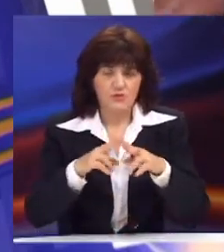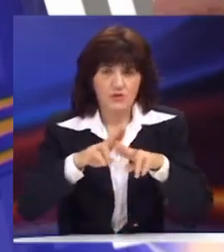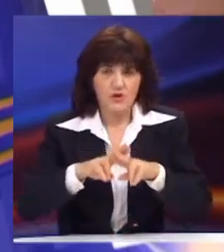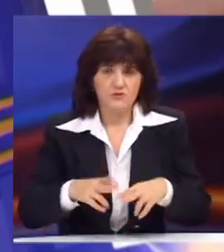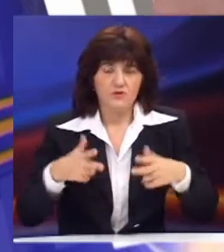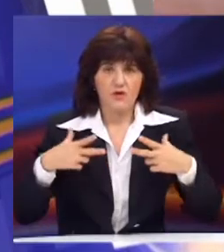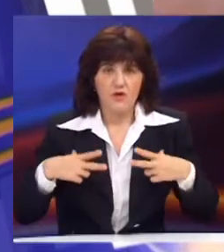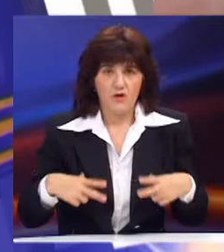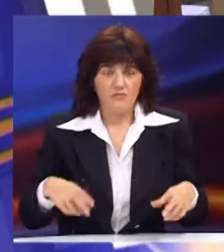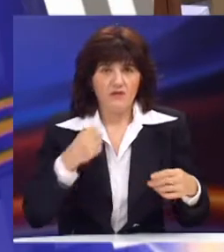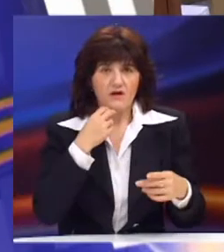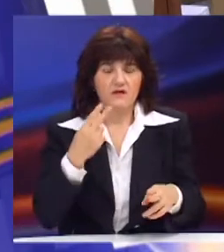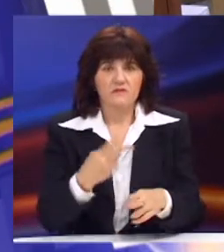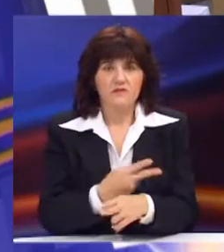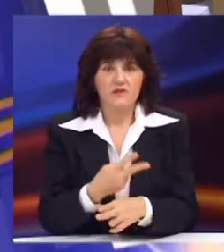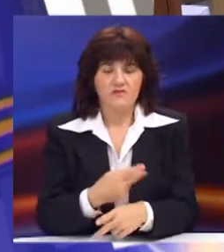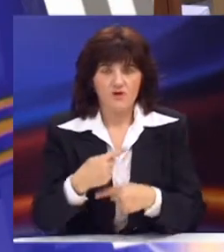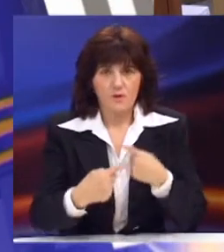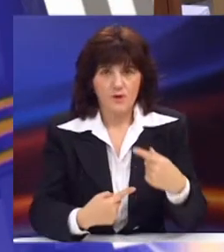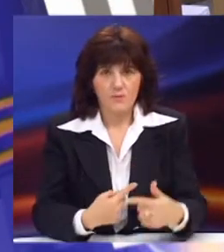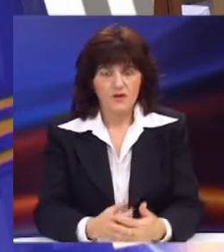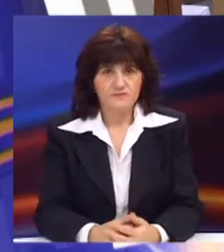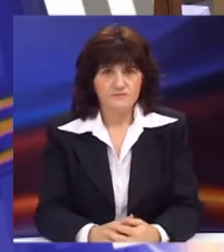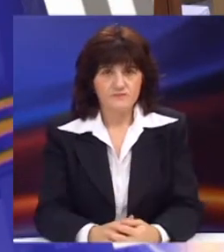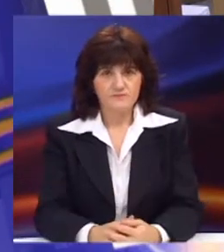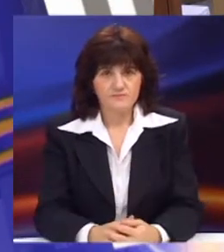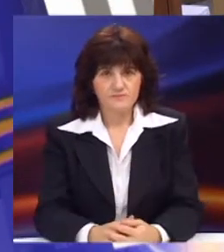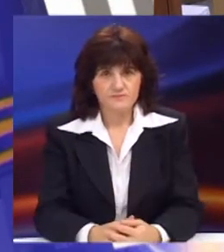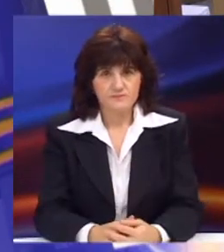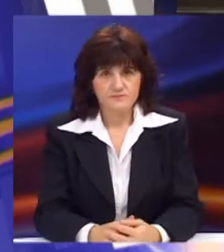ostane u kući, da se što više odmara dok se organizam ne prilagodi promjeni.